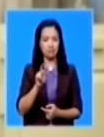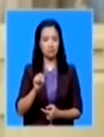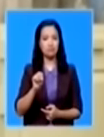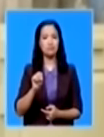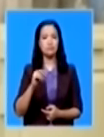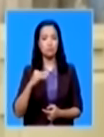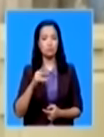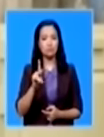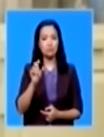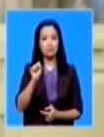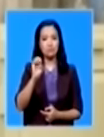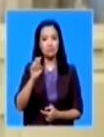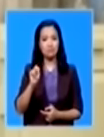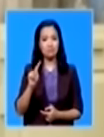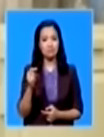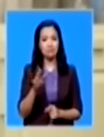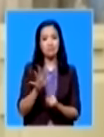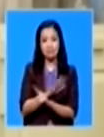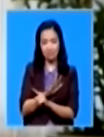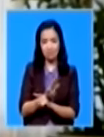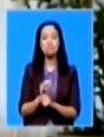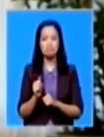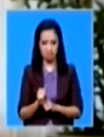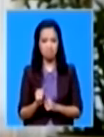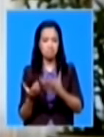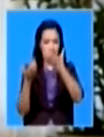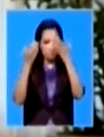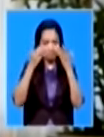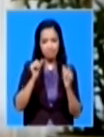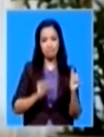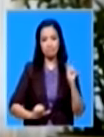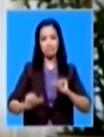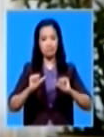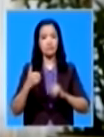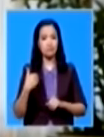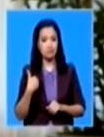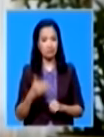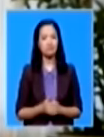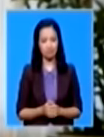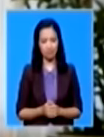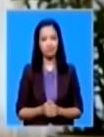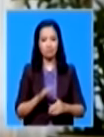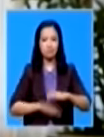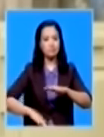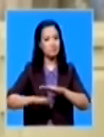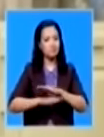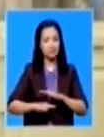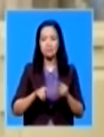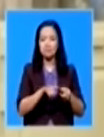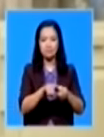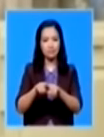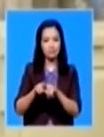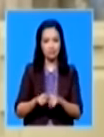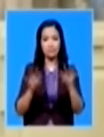ามายณะหรือรามเกียรติ์เรานี่แหละหลายประเทศมาแสดงร่วมกันนะครับให้เห็นความแตกต่างกันบ้างมาจากพื้นฐานเดียวกันทั้งสิ้นคราวนี้สิ่ง